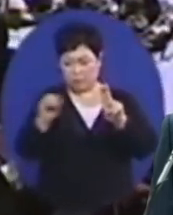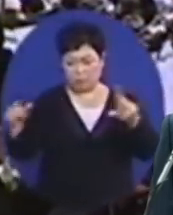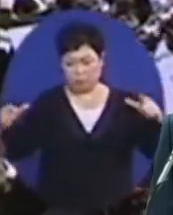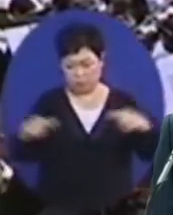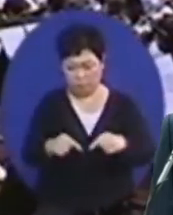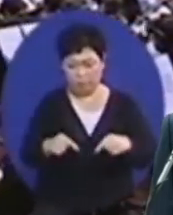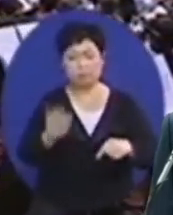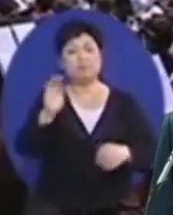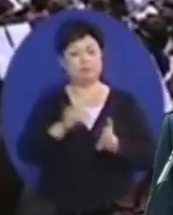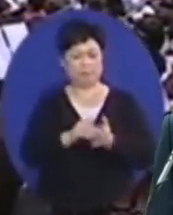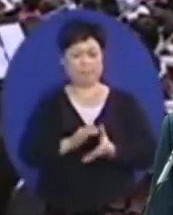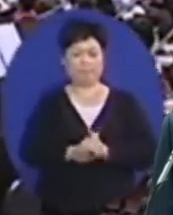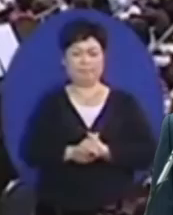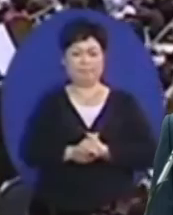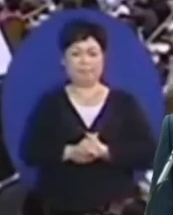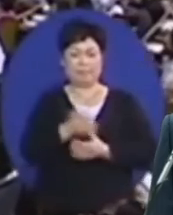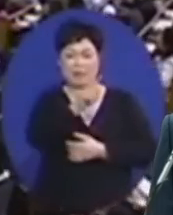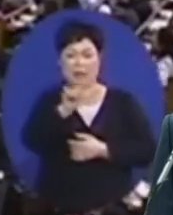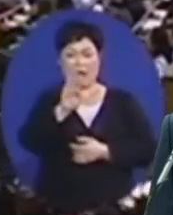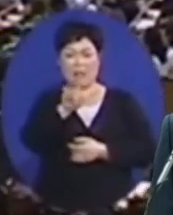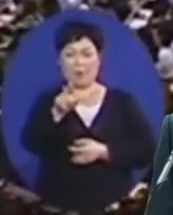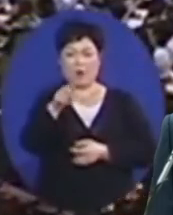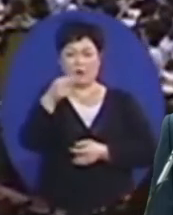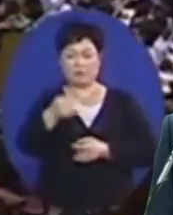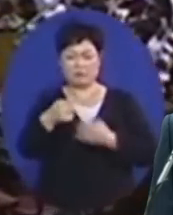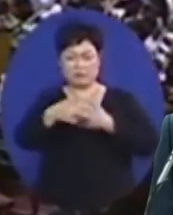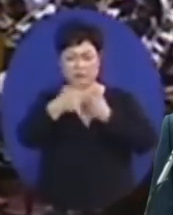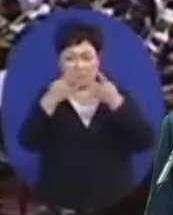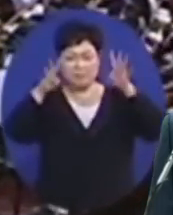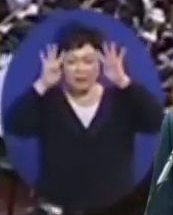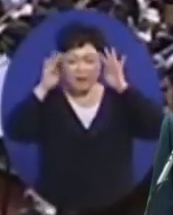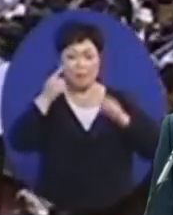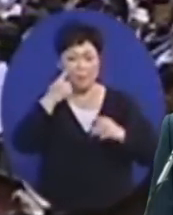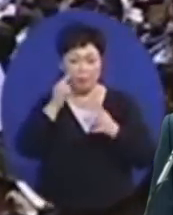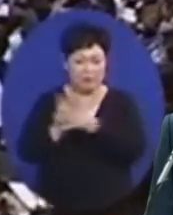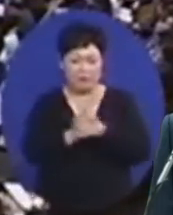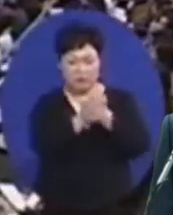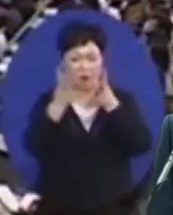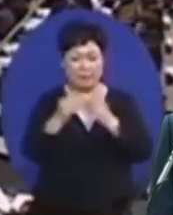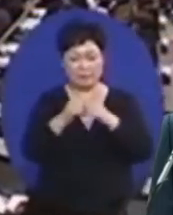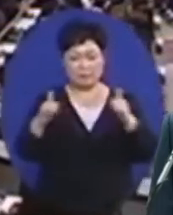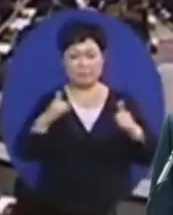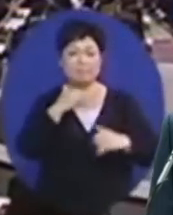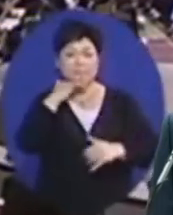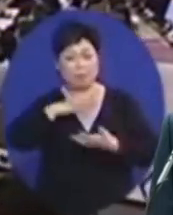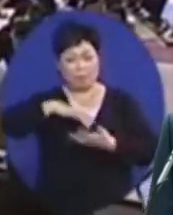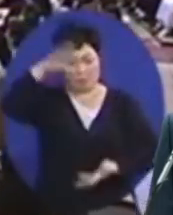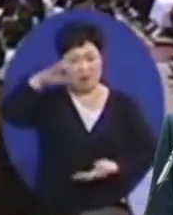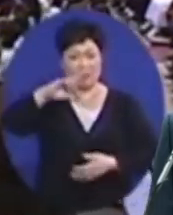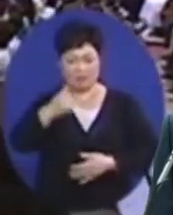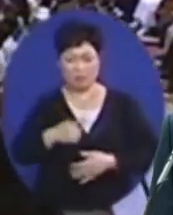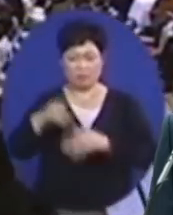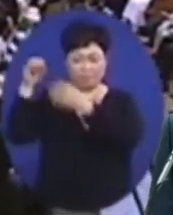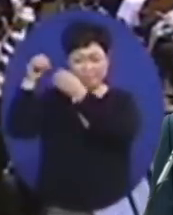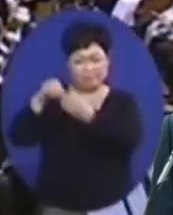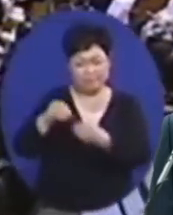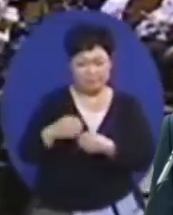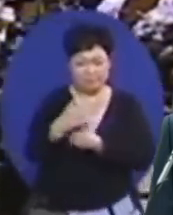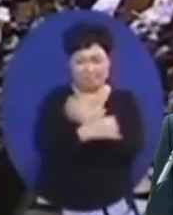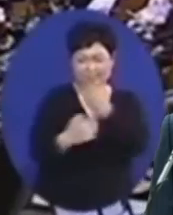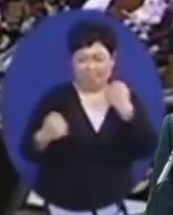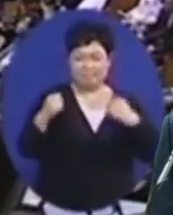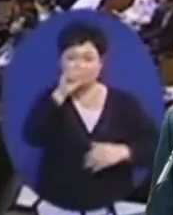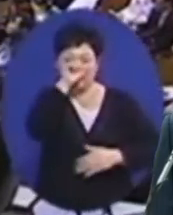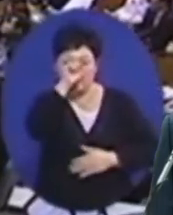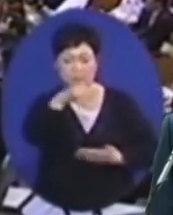감소했다고 합니다. 하버드 의대에 실시한 연구에 따르면 친구가 많은 사람은 나이가 들어도 대뇌 건강 상태가 양호한